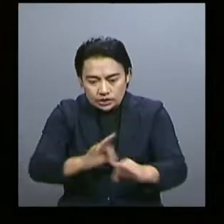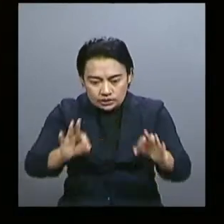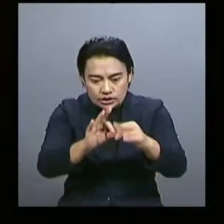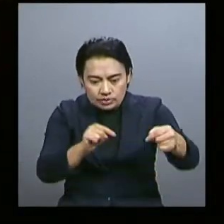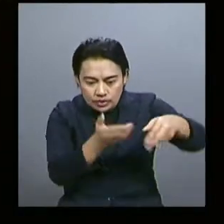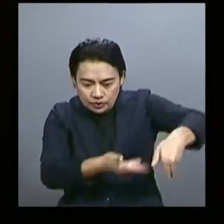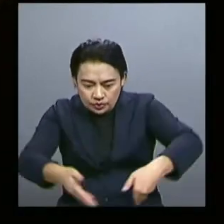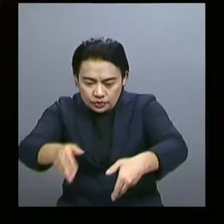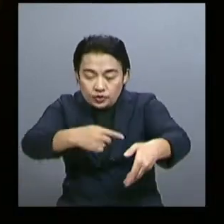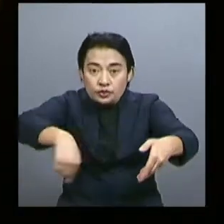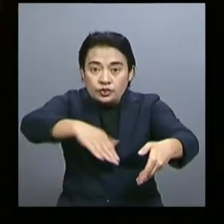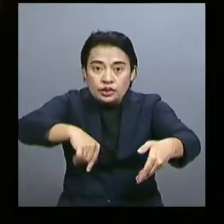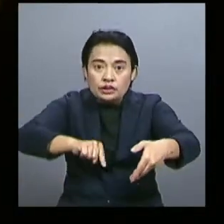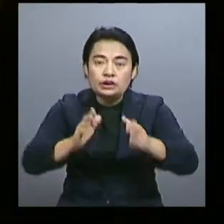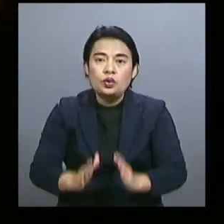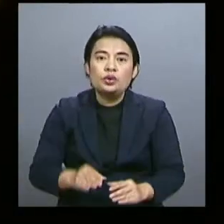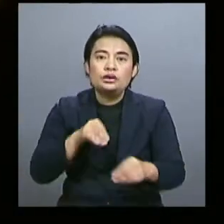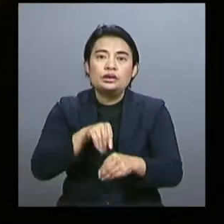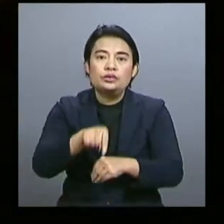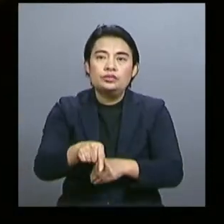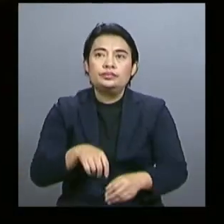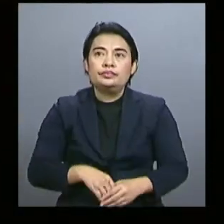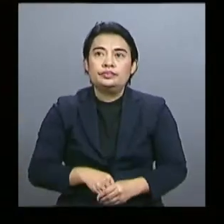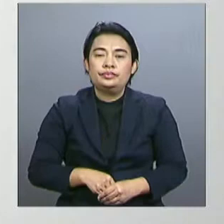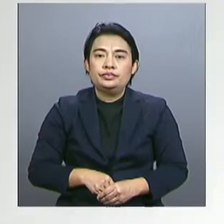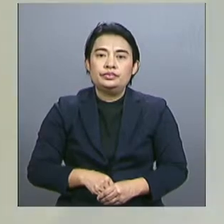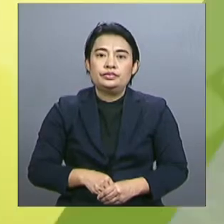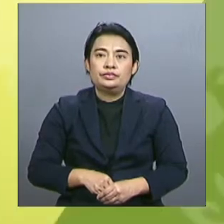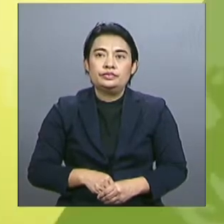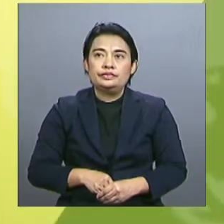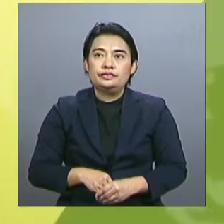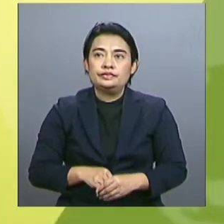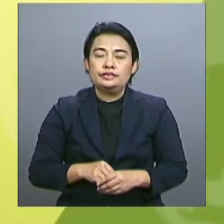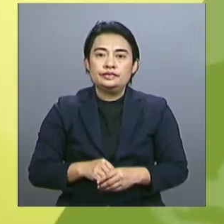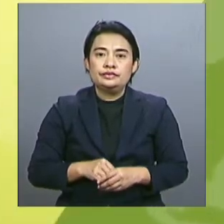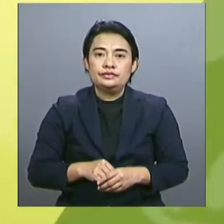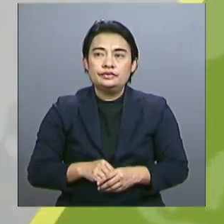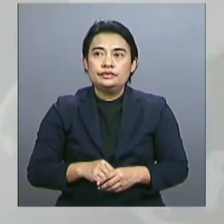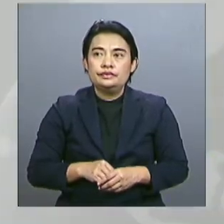คลองยันทุกคน ขอฝากชีวิต Thank you.